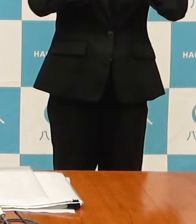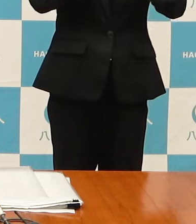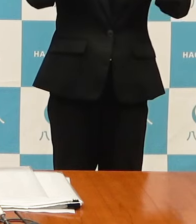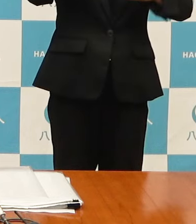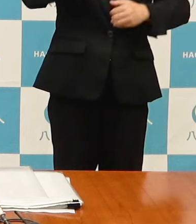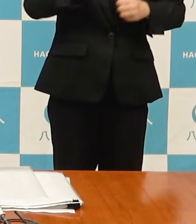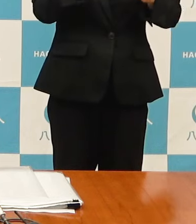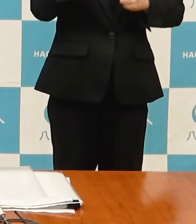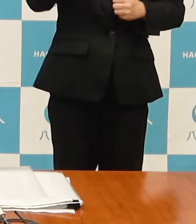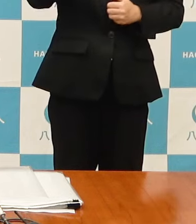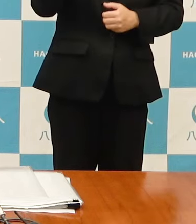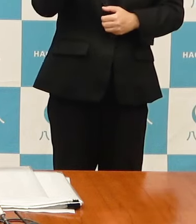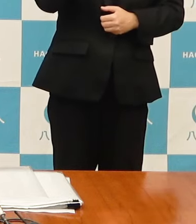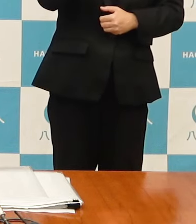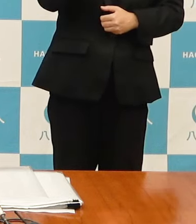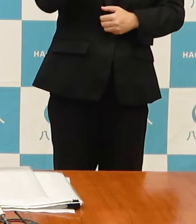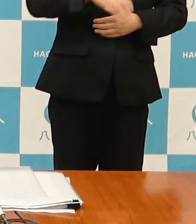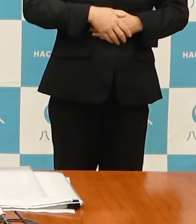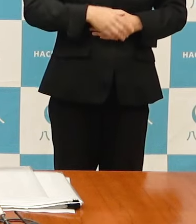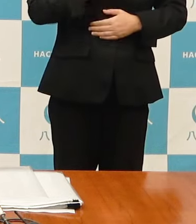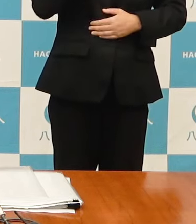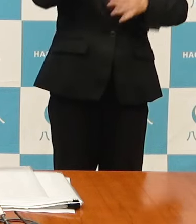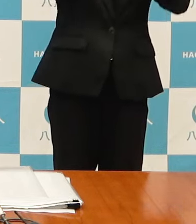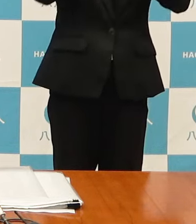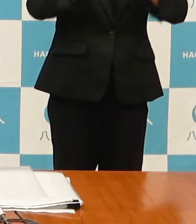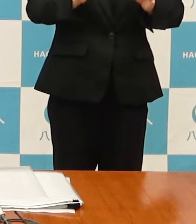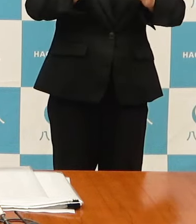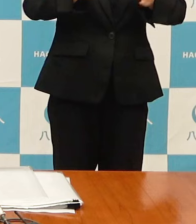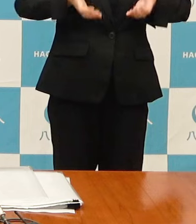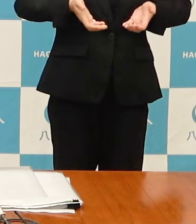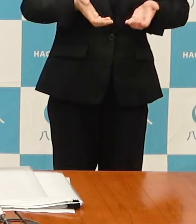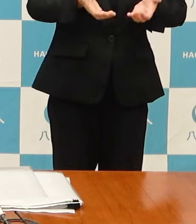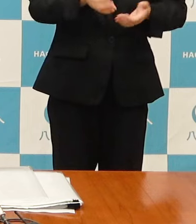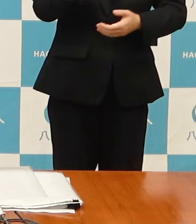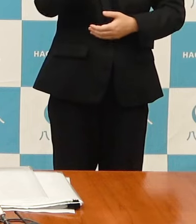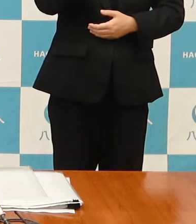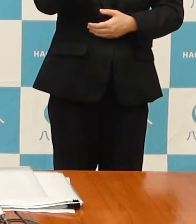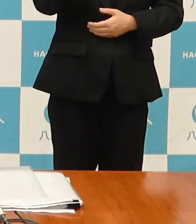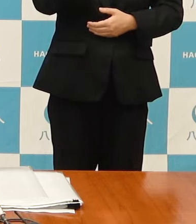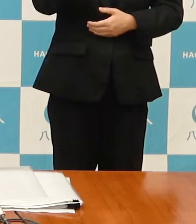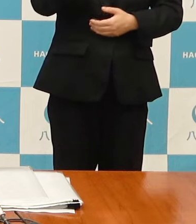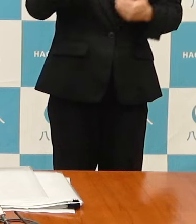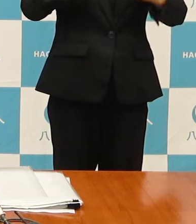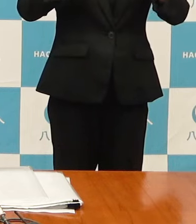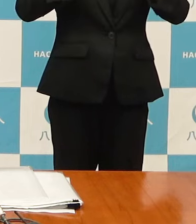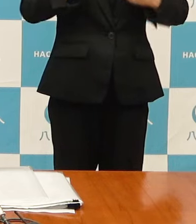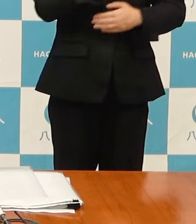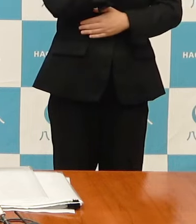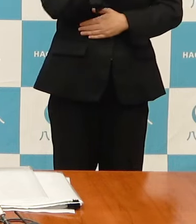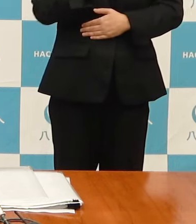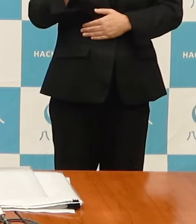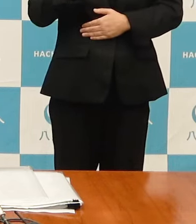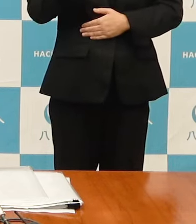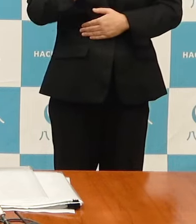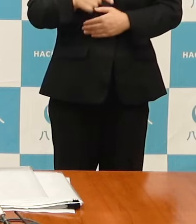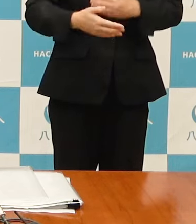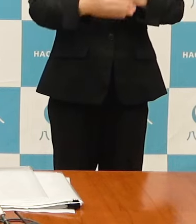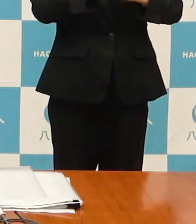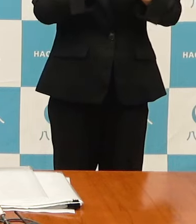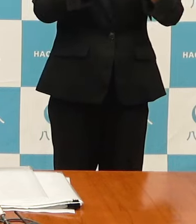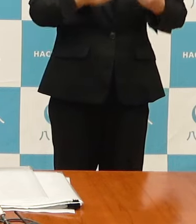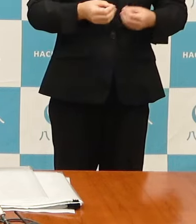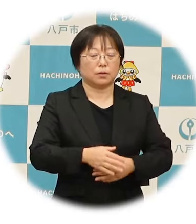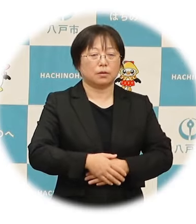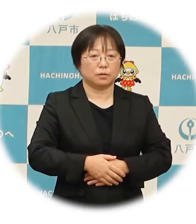エアコン設置事業費、除雪経費など当面予算措置を要するものについて計上いたし